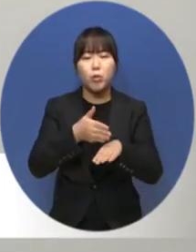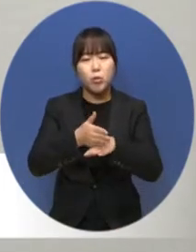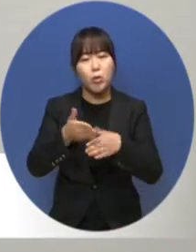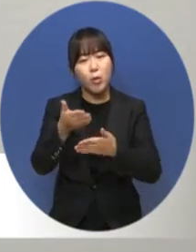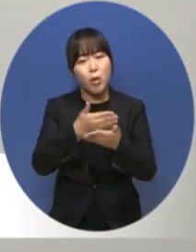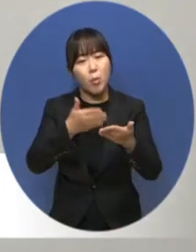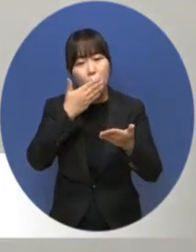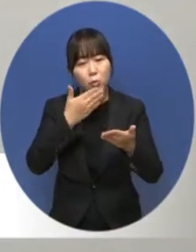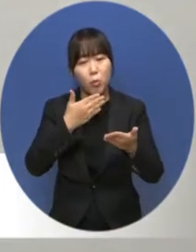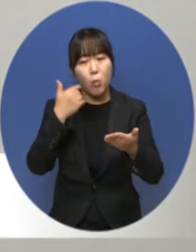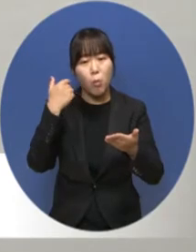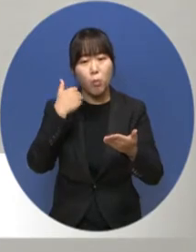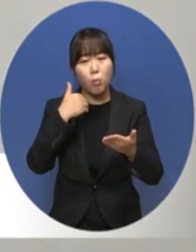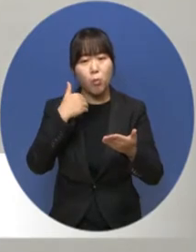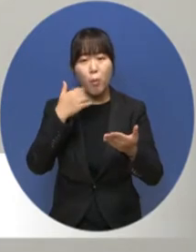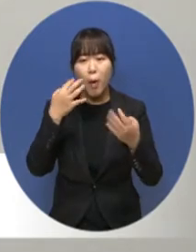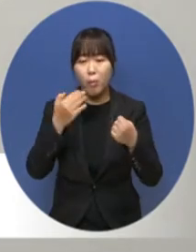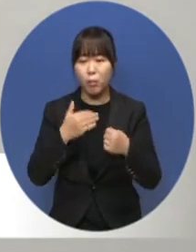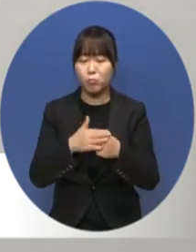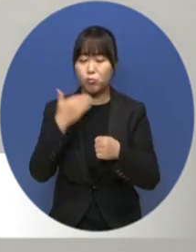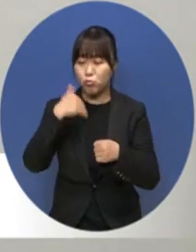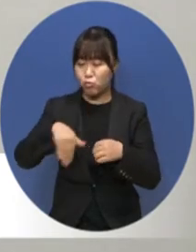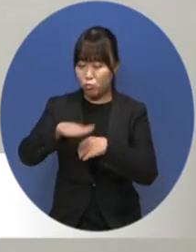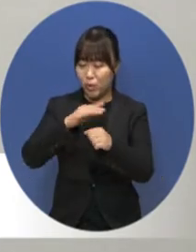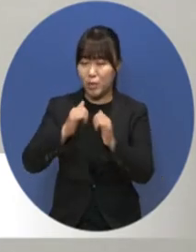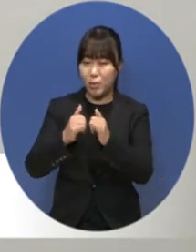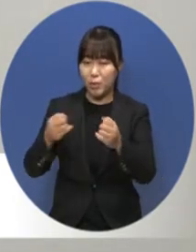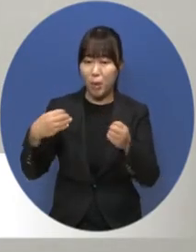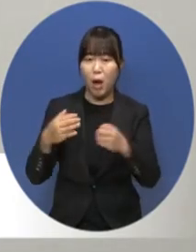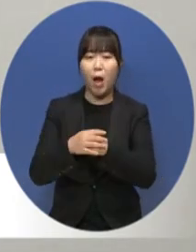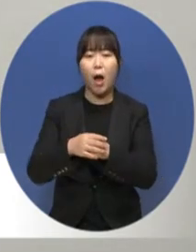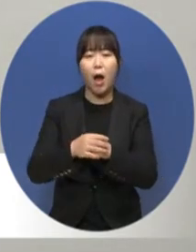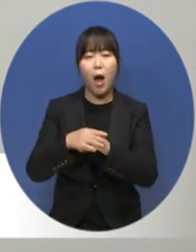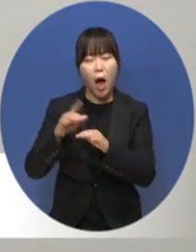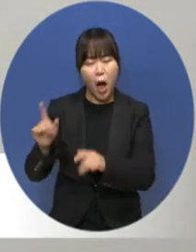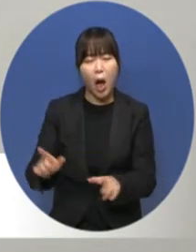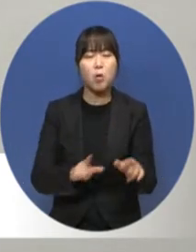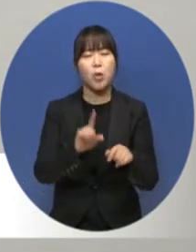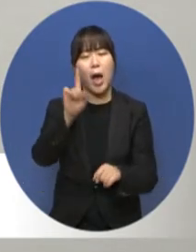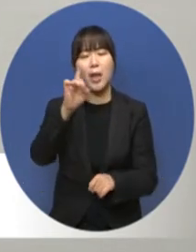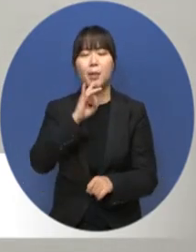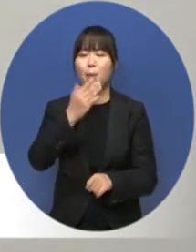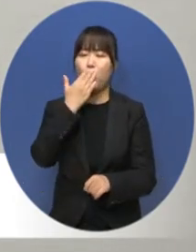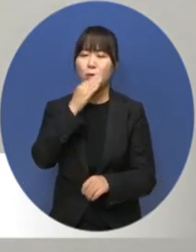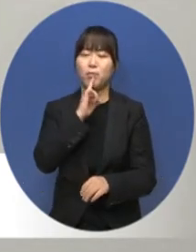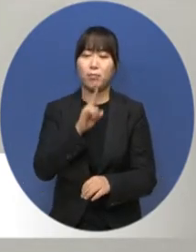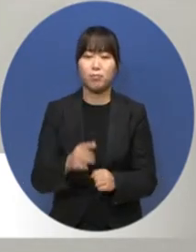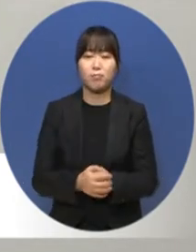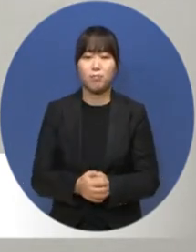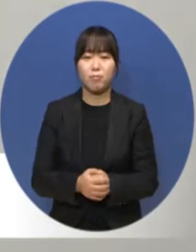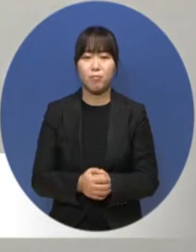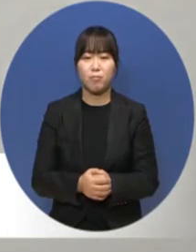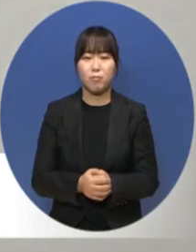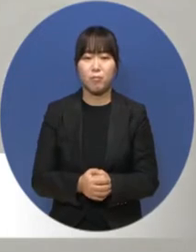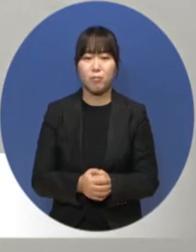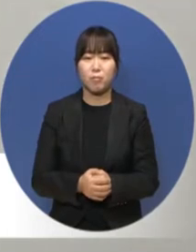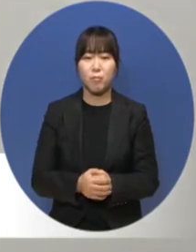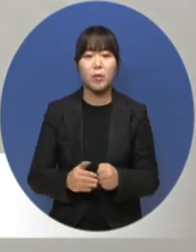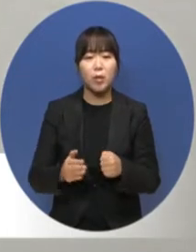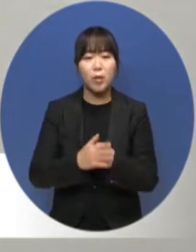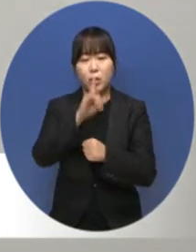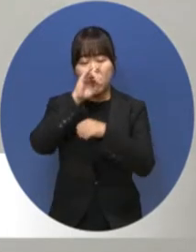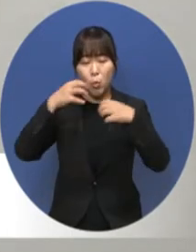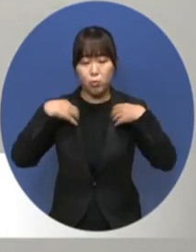왜 그리 많이 먹어요? 그러면 누가 주위에서 얘기해요. 저거 한 끼, 하루 종일 한끼 먹는다고. 그런 분도 있습니다. 그래서 그러니까